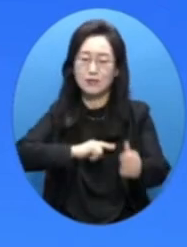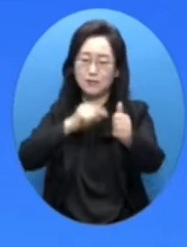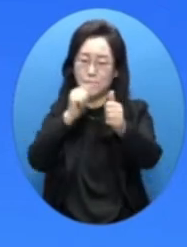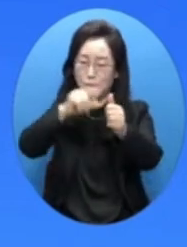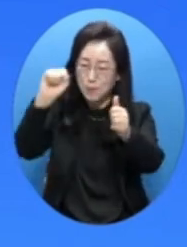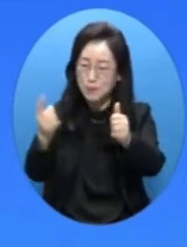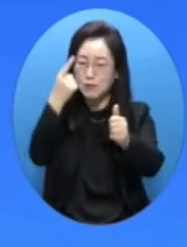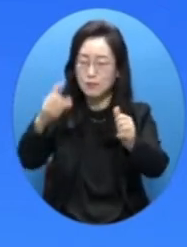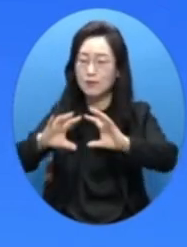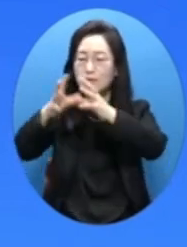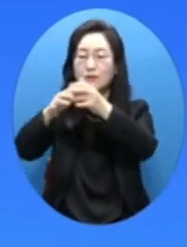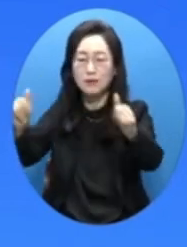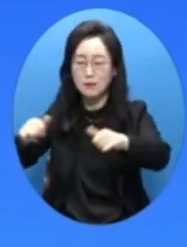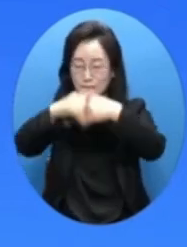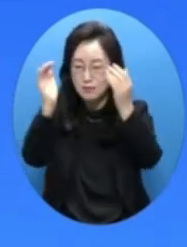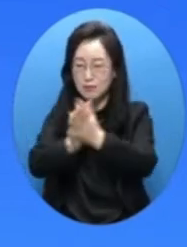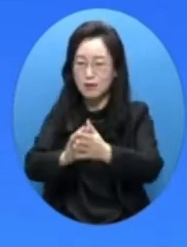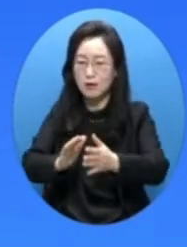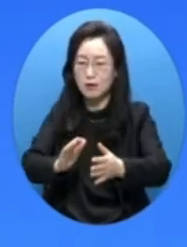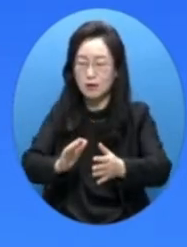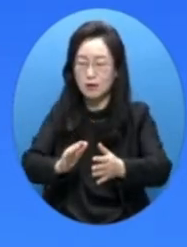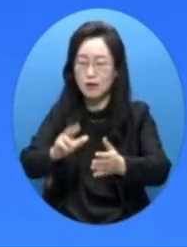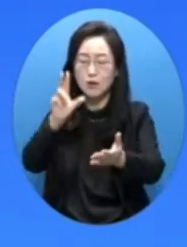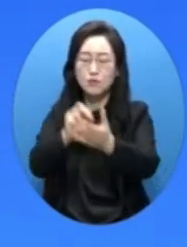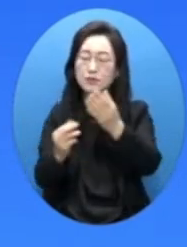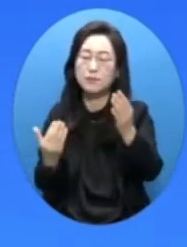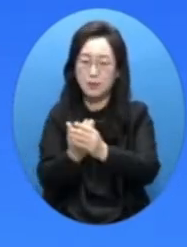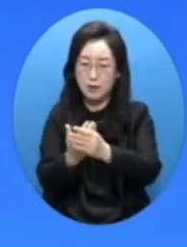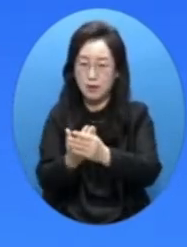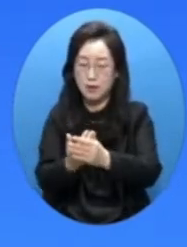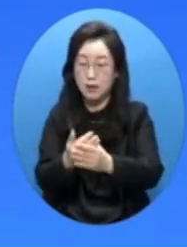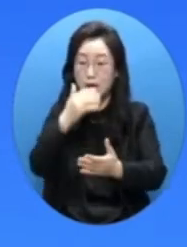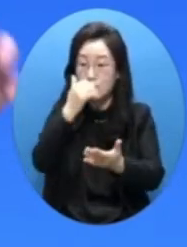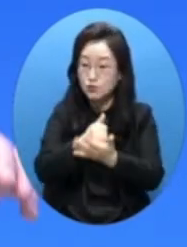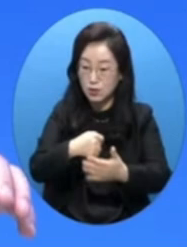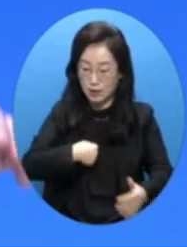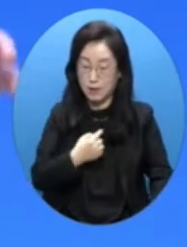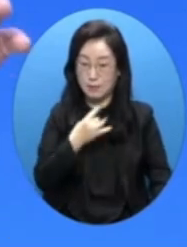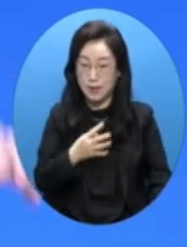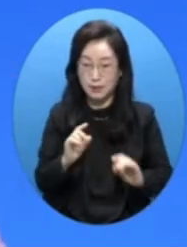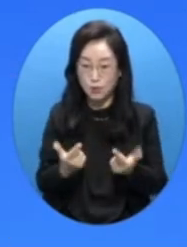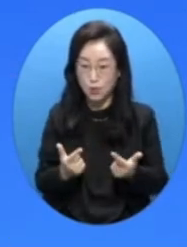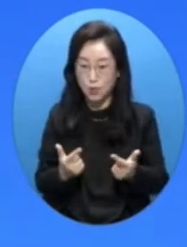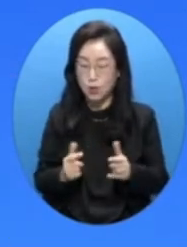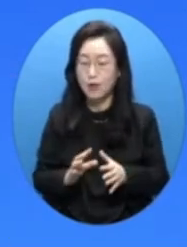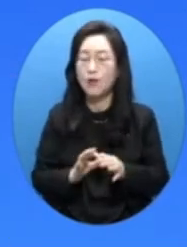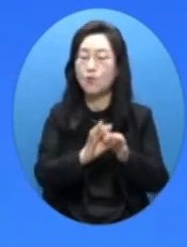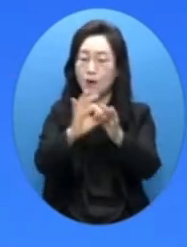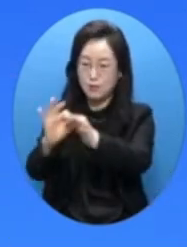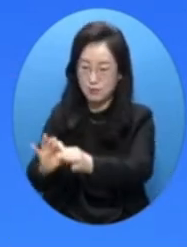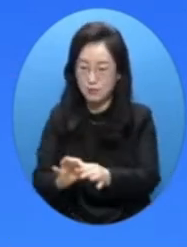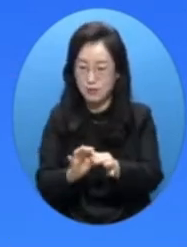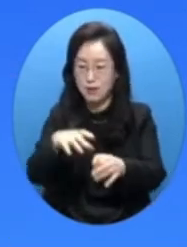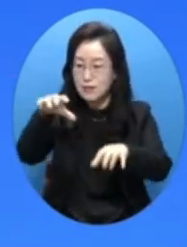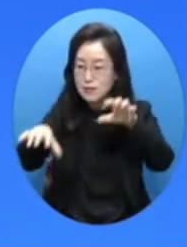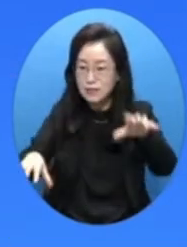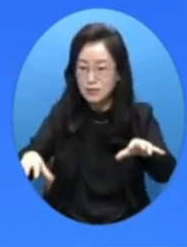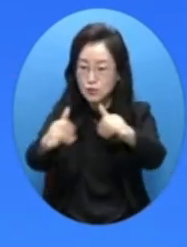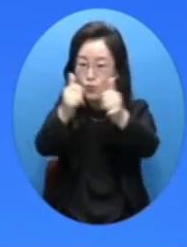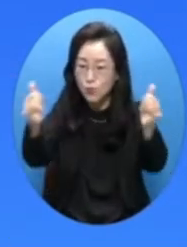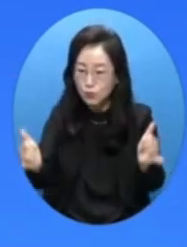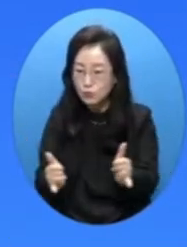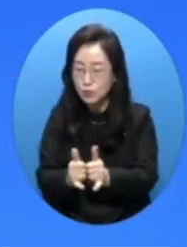이스라엘 백성이 큰 어려움에 처하게 된 것입니다 죄는 나뿐 아니라 내가 속한 나의 이웃들 공동체